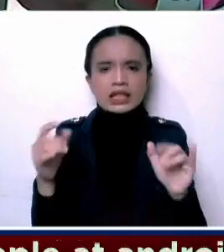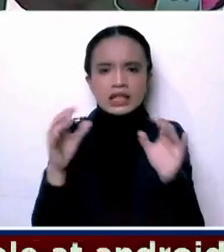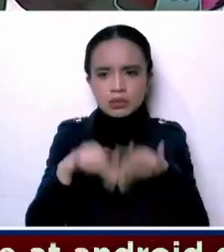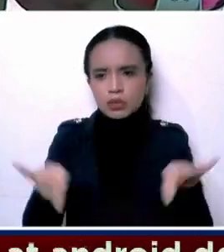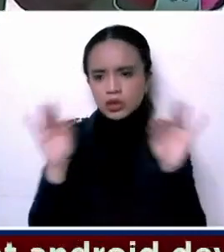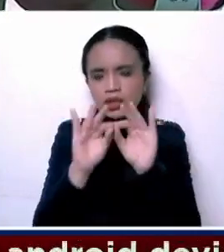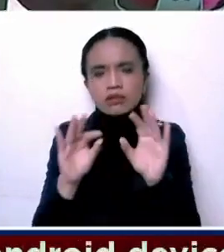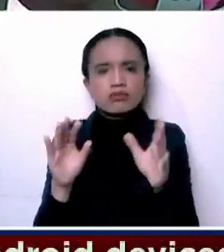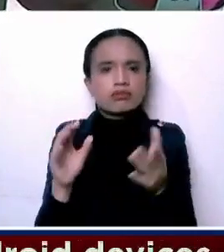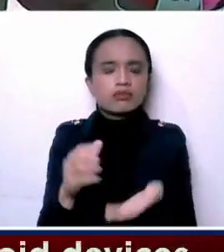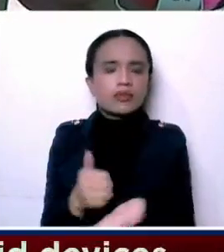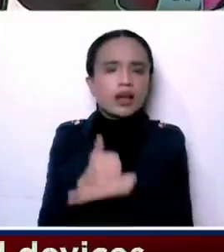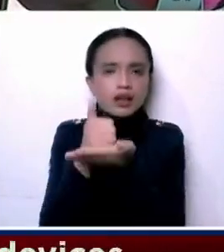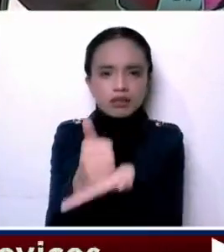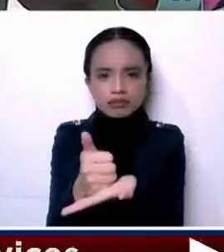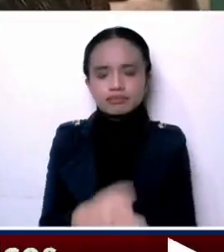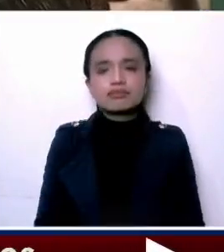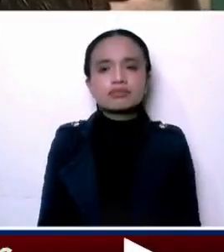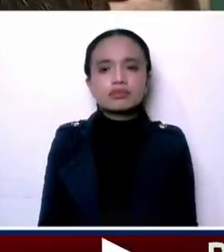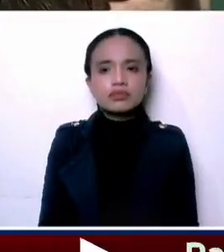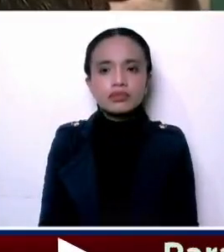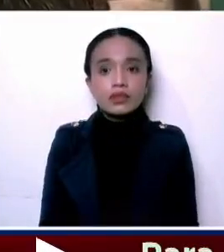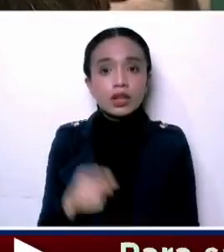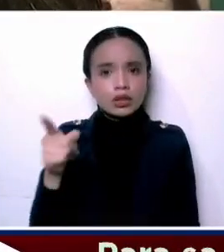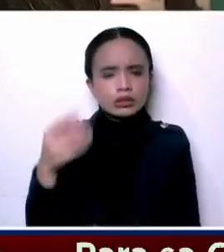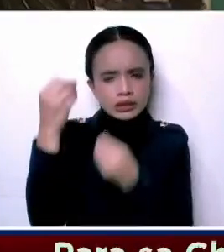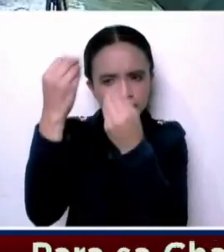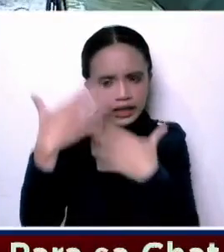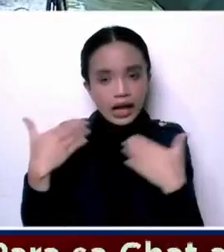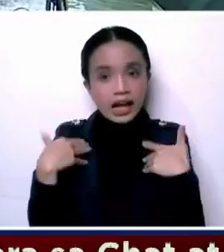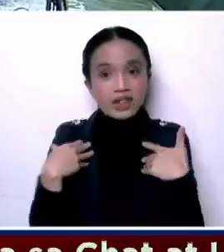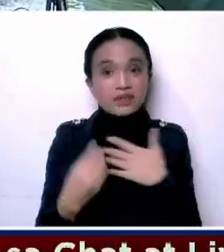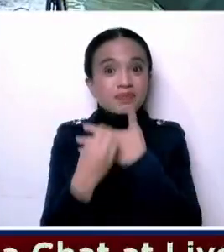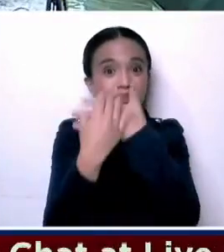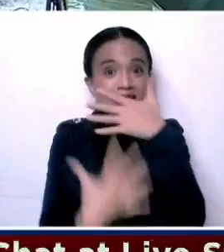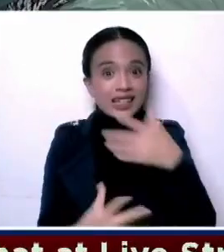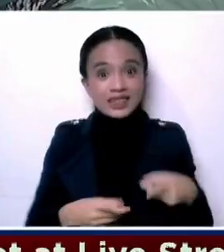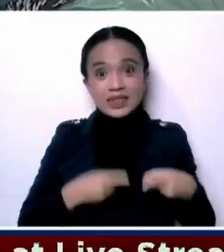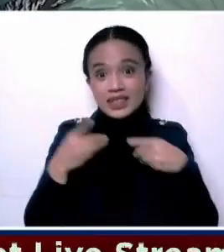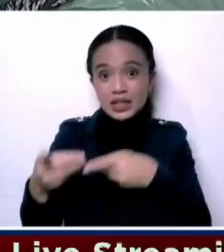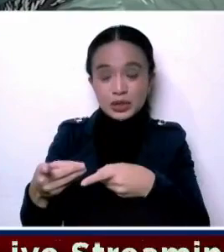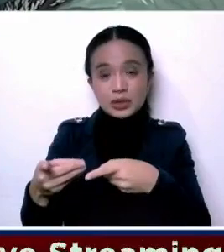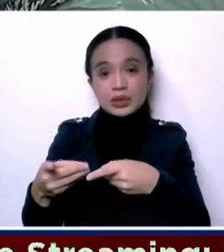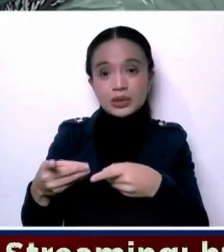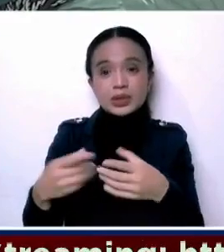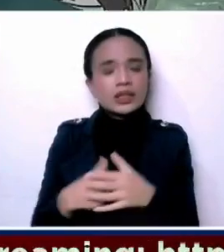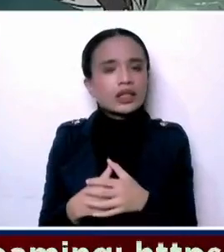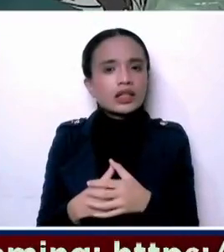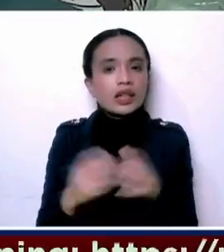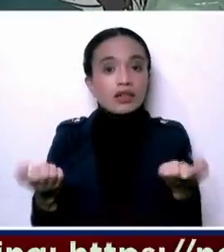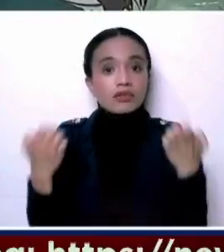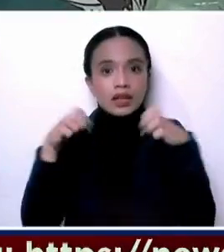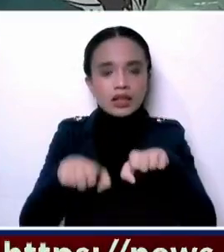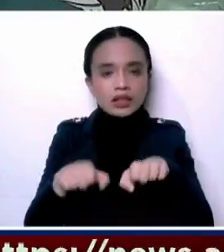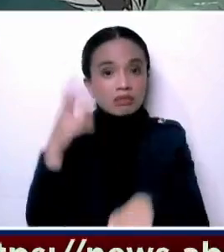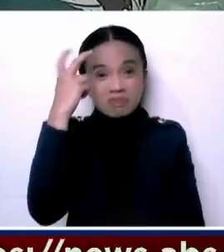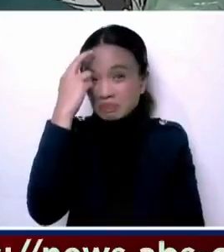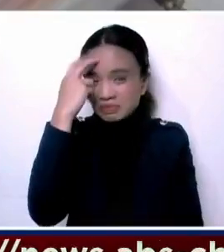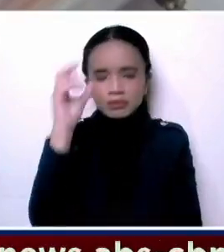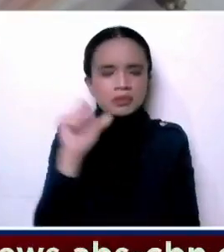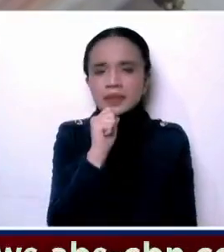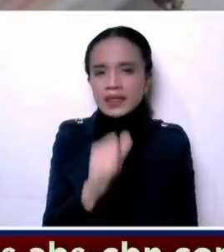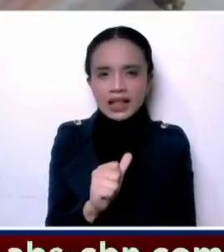kapwa. Kaya't nang mabalitaan ni Margie na may bloodletting activity sa kanilang bayan, hindi siya nagdalawang isip na